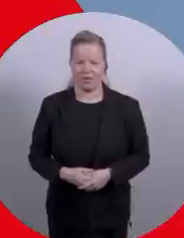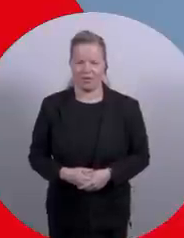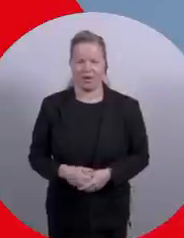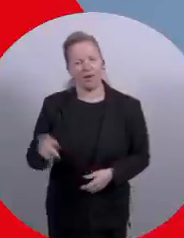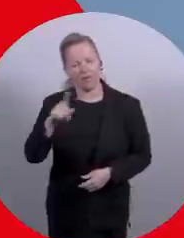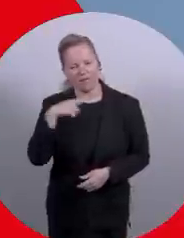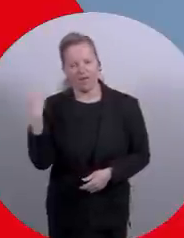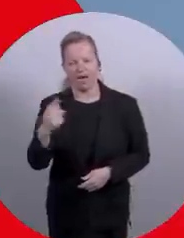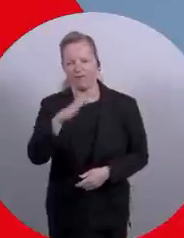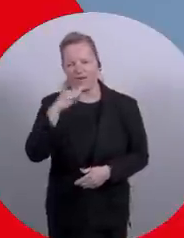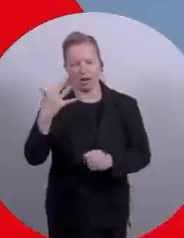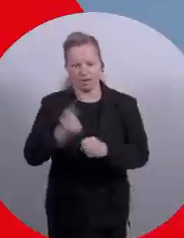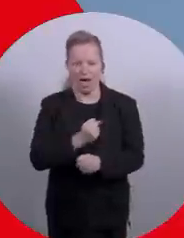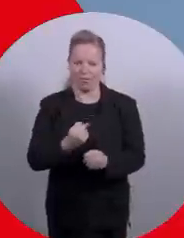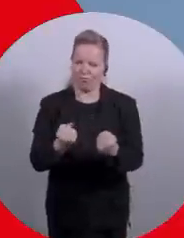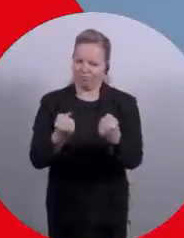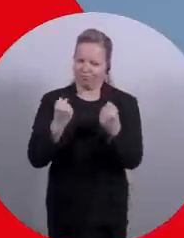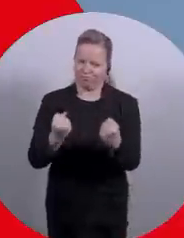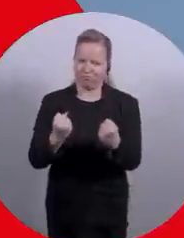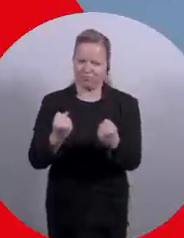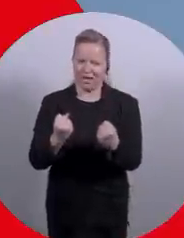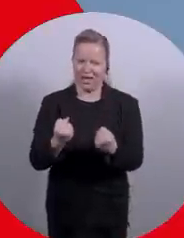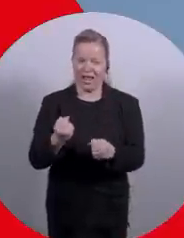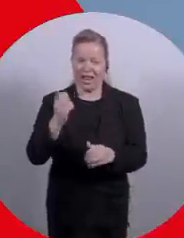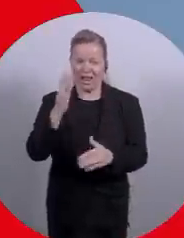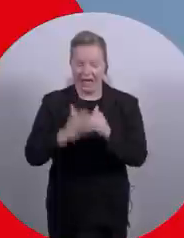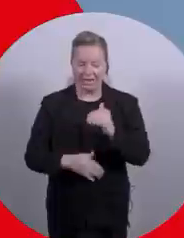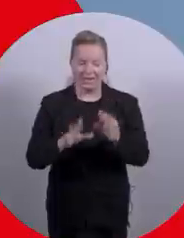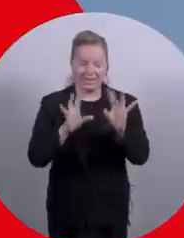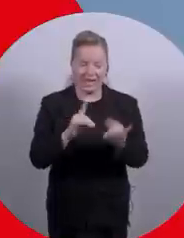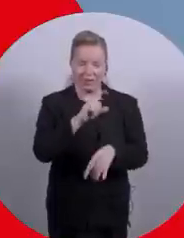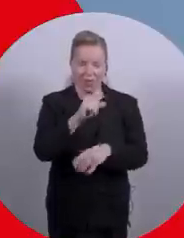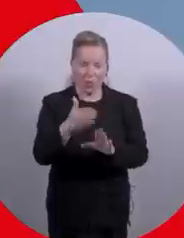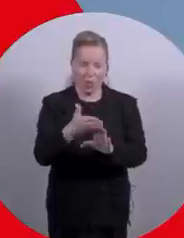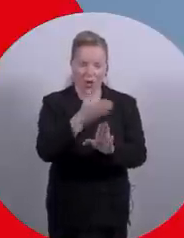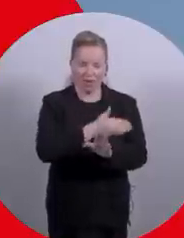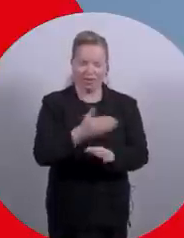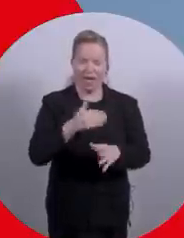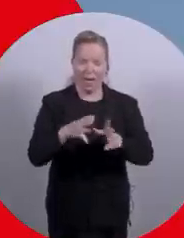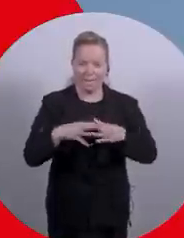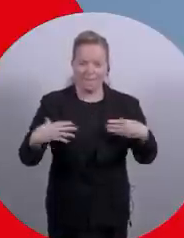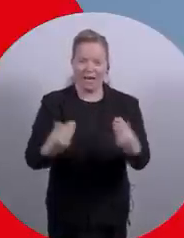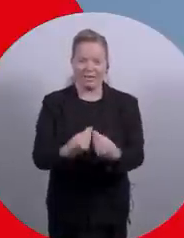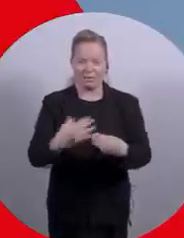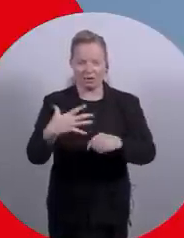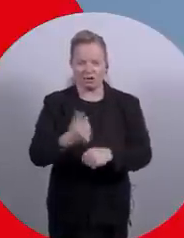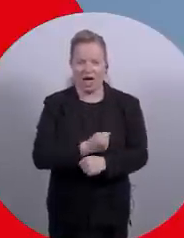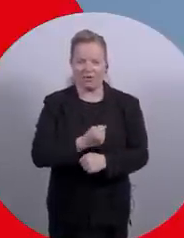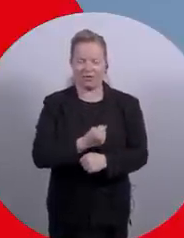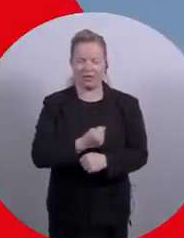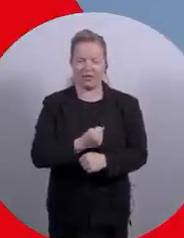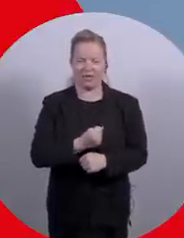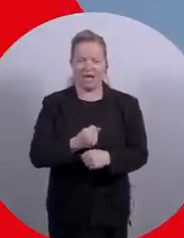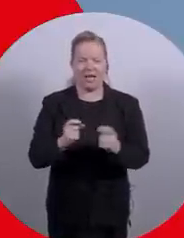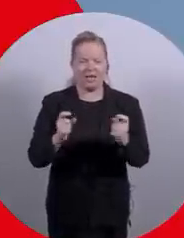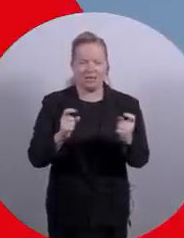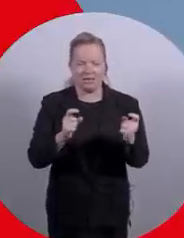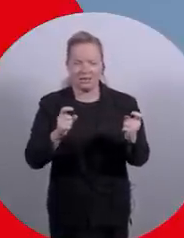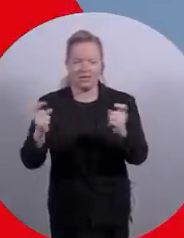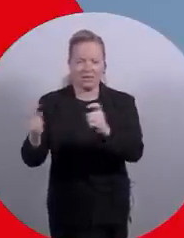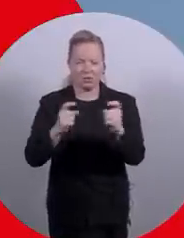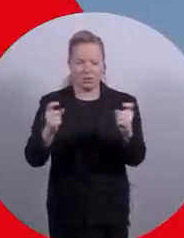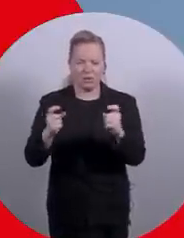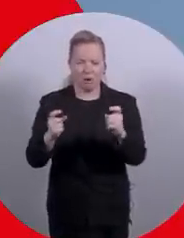man geschafft haben das ist auf einmal in den letzten zehn Wochen uns gemeinsam gelungen ist denn Diskurs völlig zu verschieben in der öffentlichen